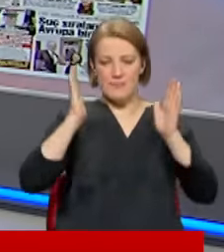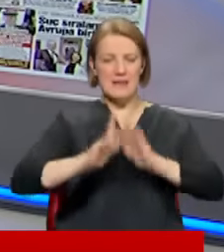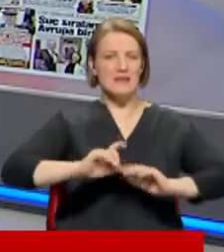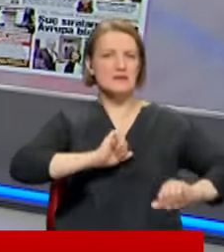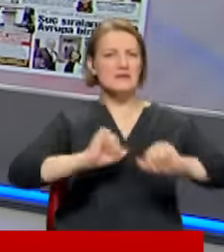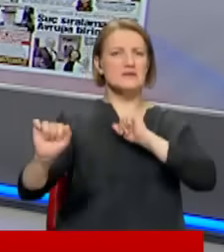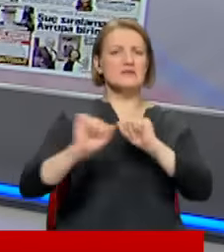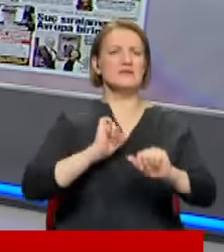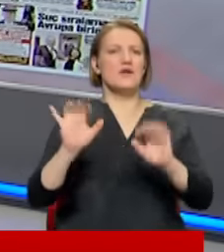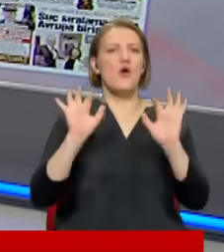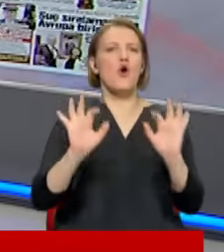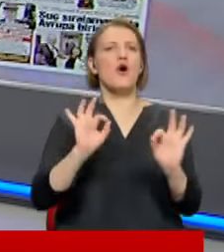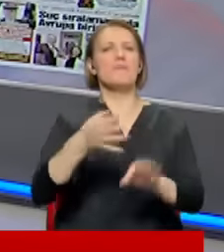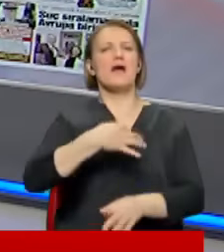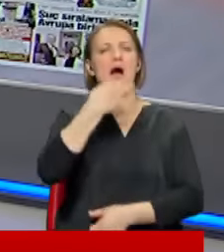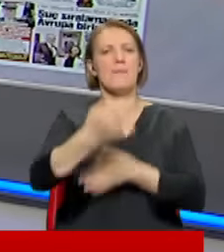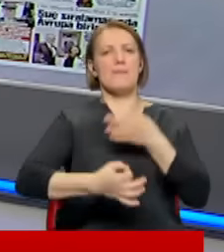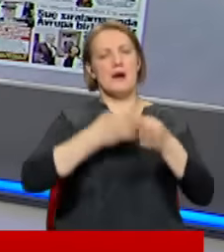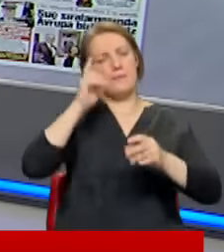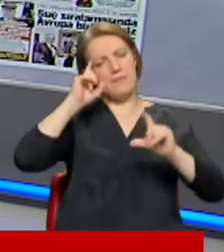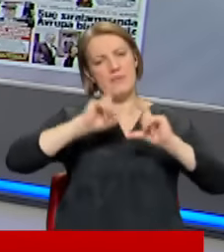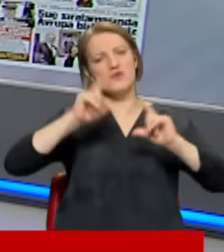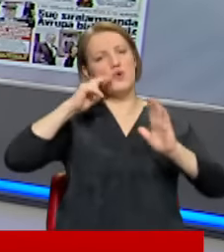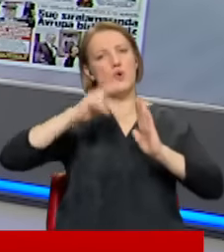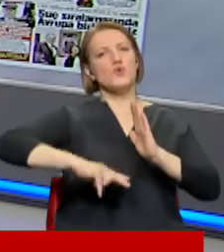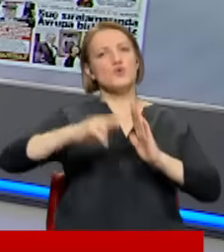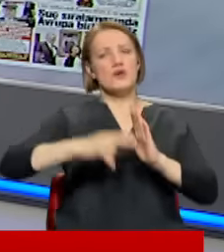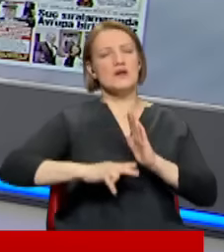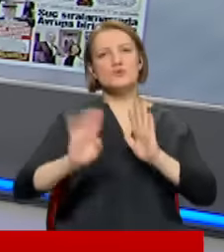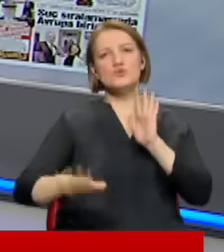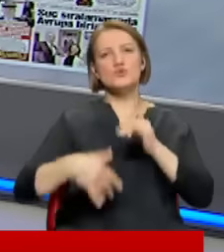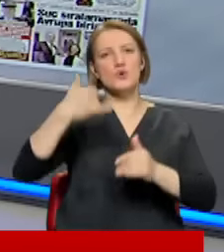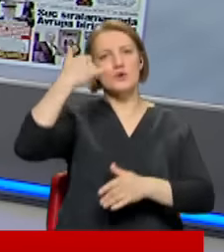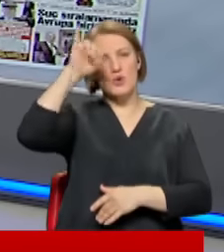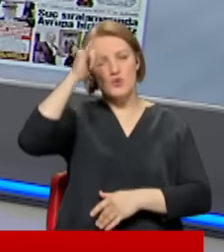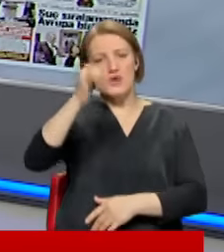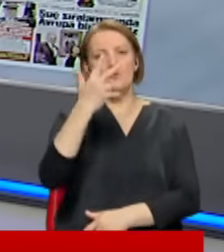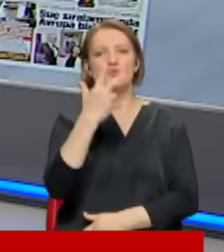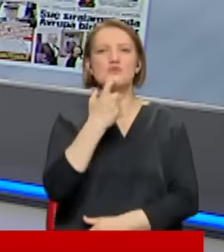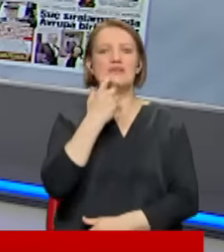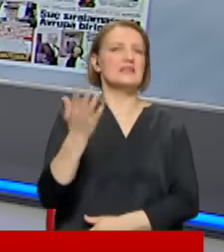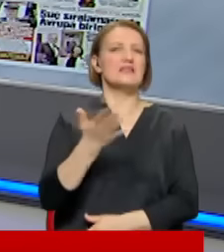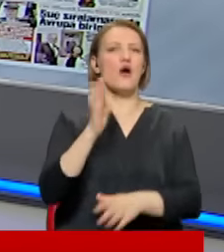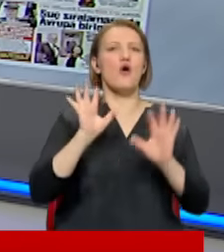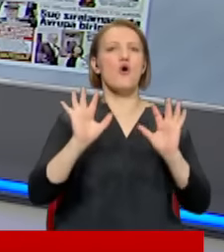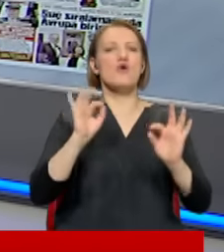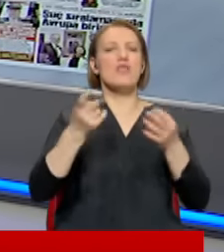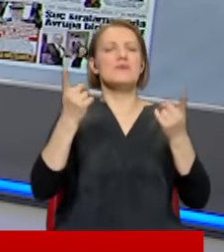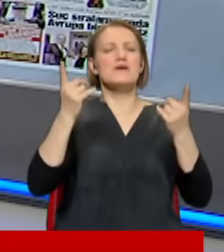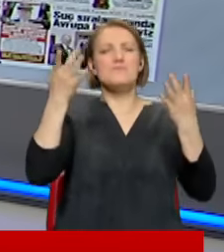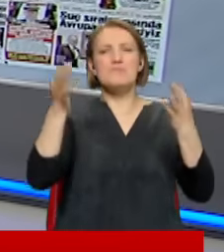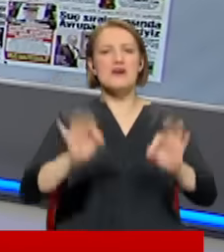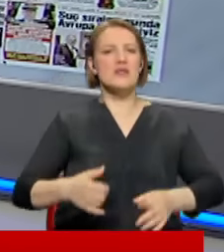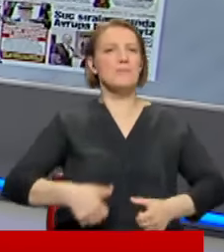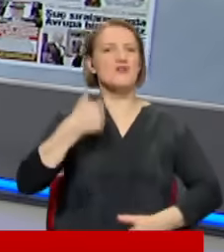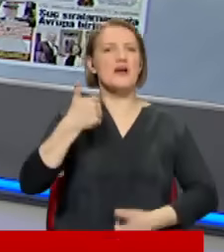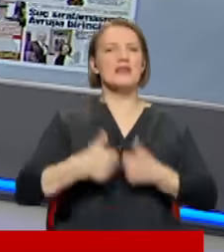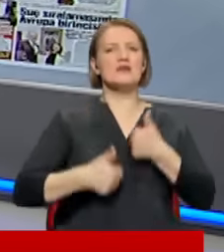etti. Önemli bir haber manşetten okuyacağız. Sonra Koç'la 3 yılda öyle bir başladı ki o başkanlık